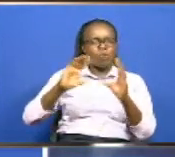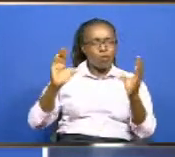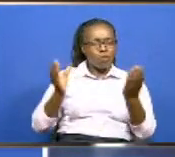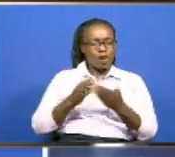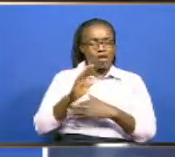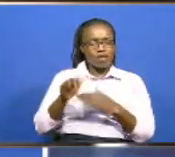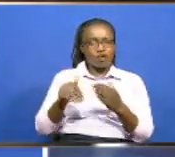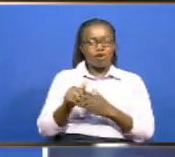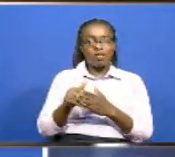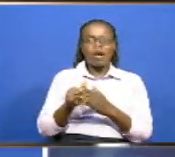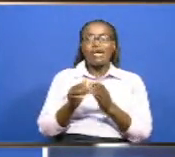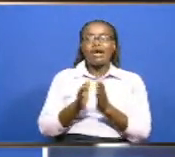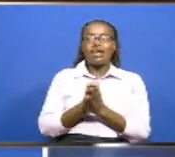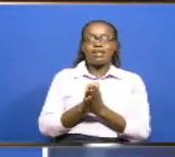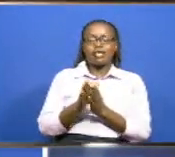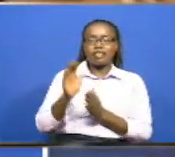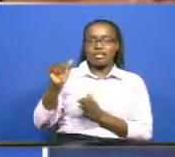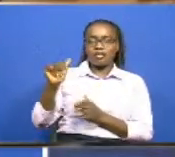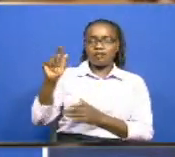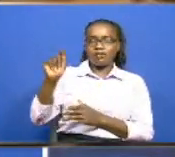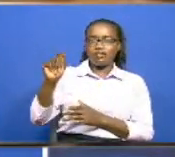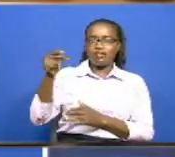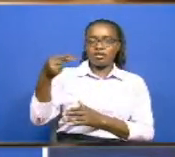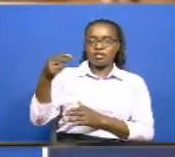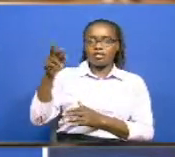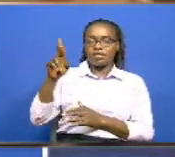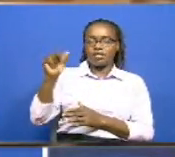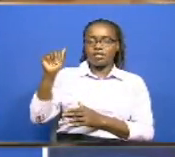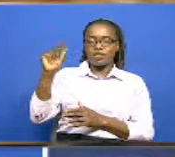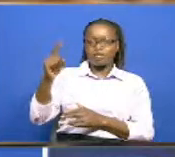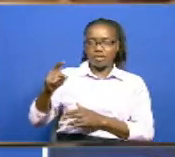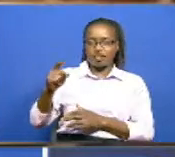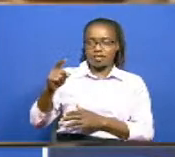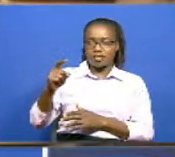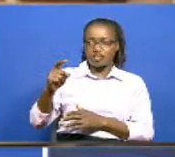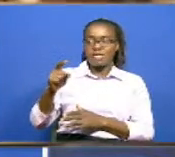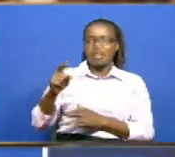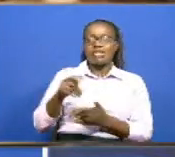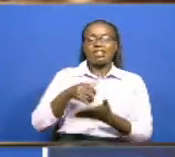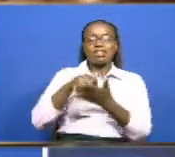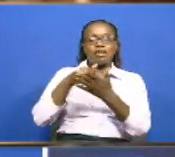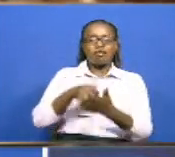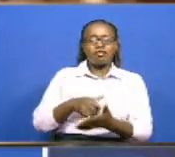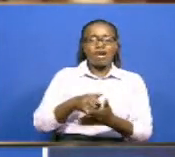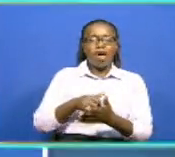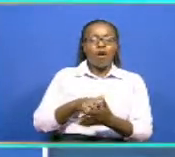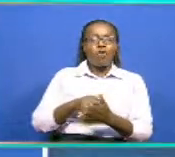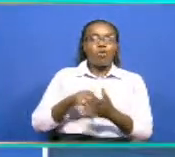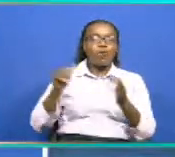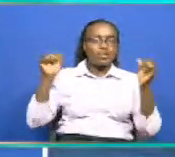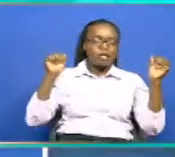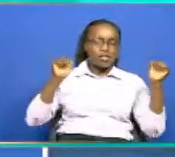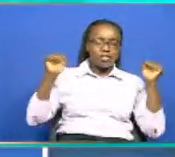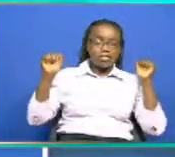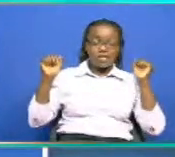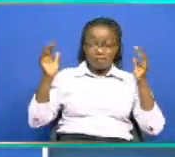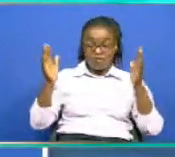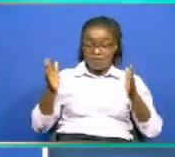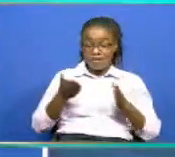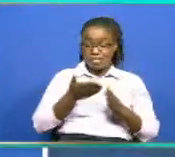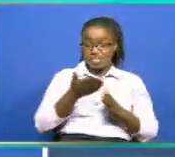ugonjwa wa miguu na midomo katika baadhi ya sehemu za Rift Valley zimewatatiza wafugaji wa ng'ombe wa maziwa, huku